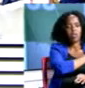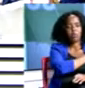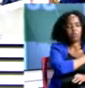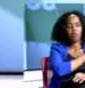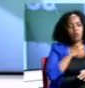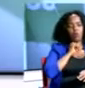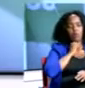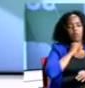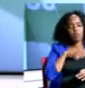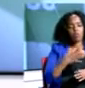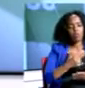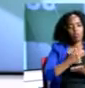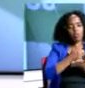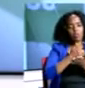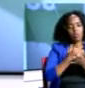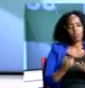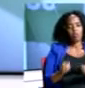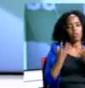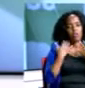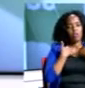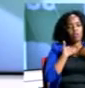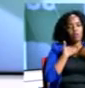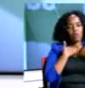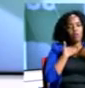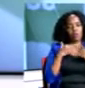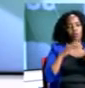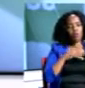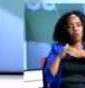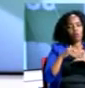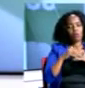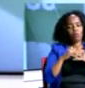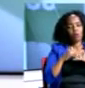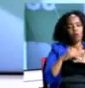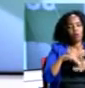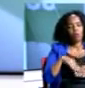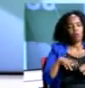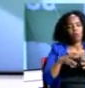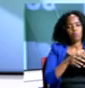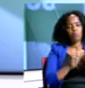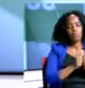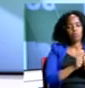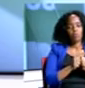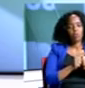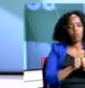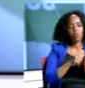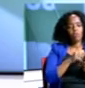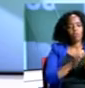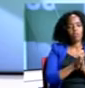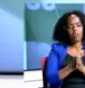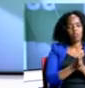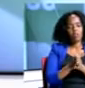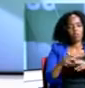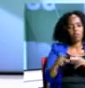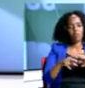deeggarsa baay'ee kenna dhugaa. Yoo rakkoon hawaasa kun mudatee of gurmeessanii fedhii isaaniitiin